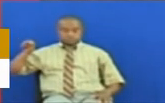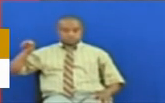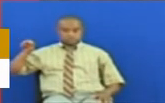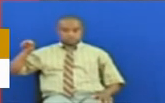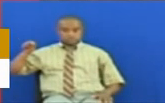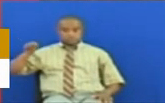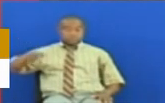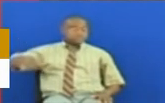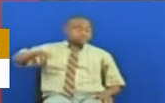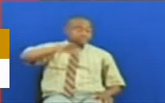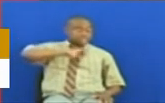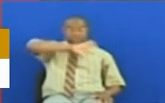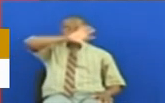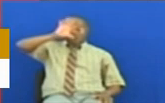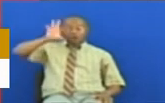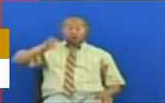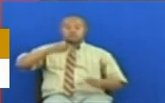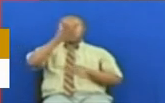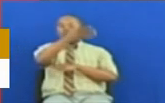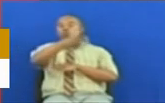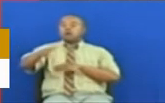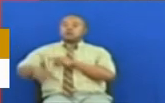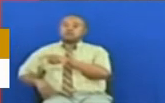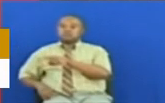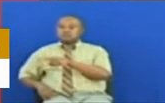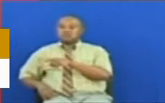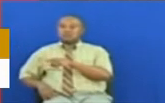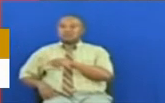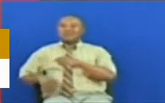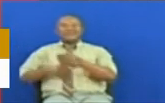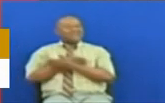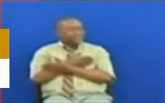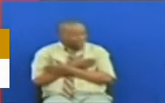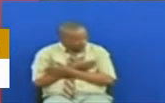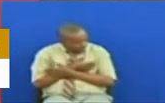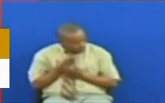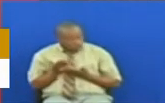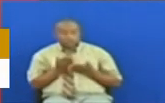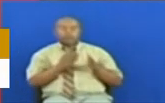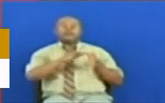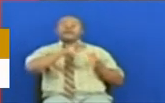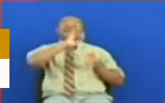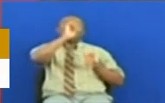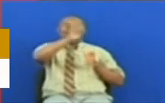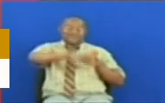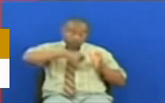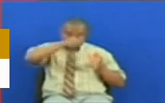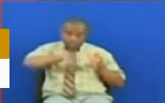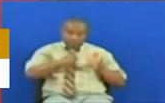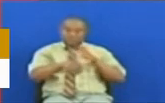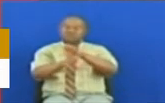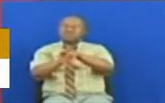eneo lote hili la coastline halina viwanda kwa maana halisi ya viwanda vya